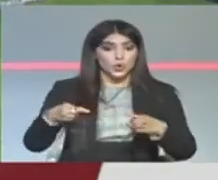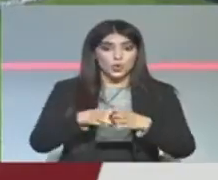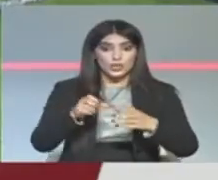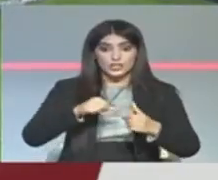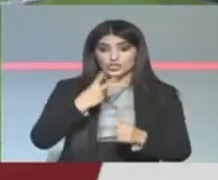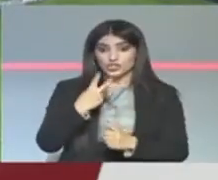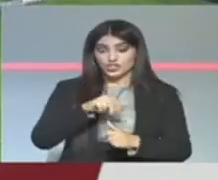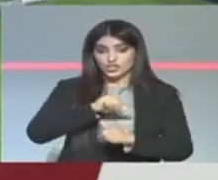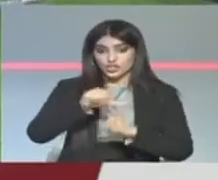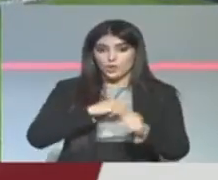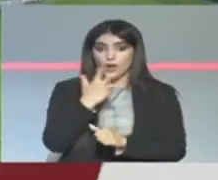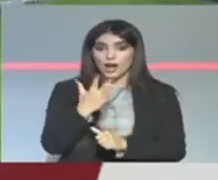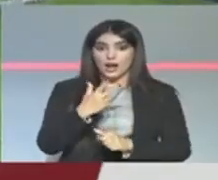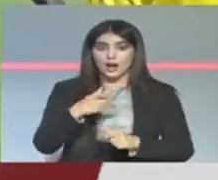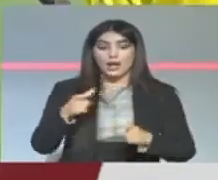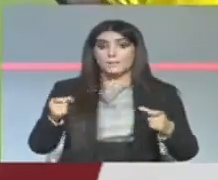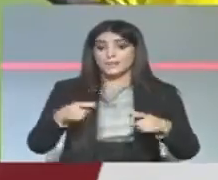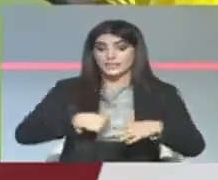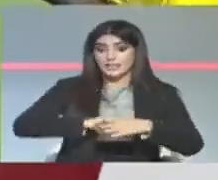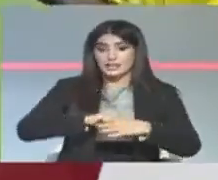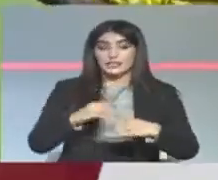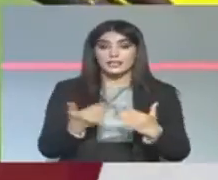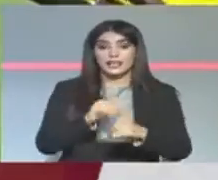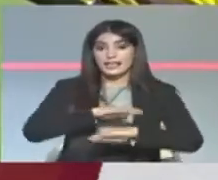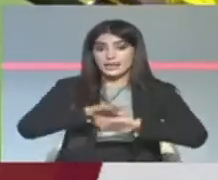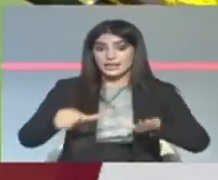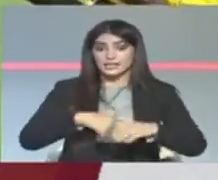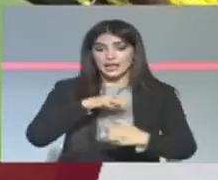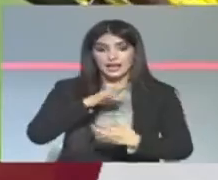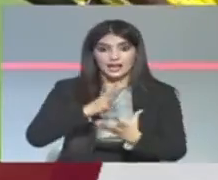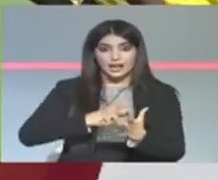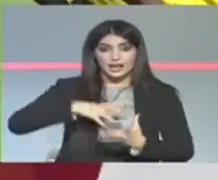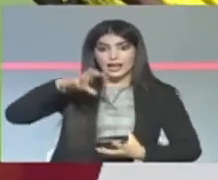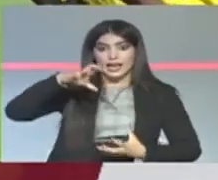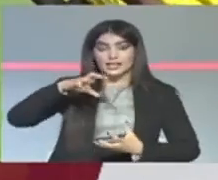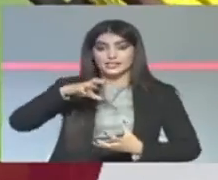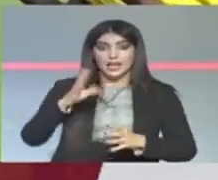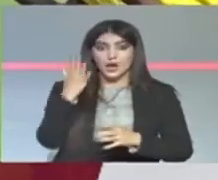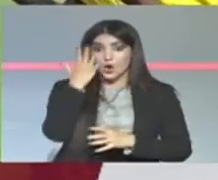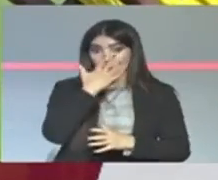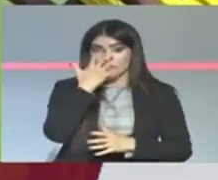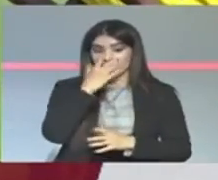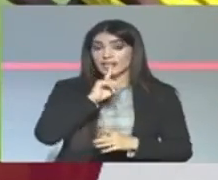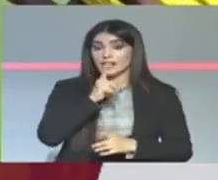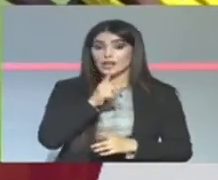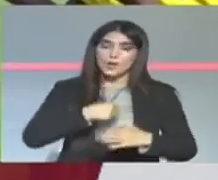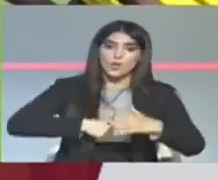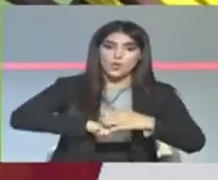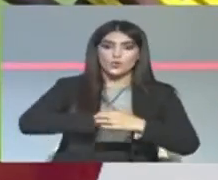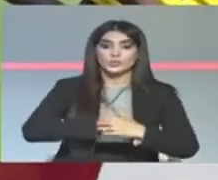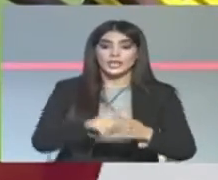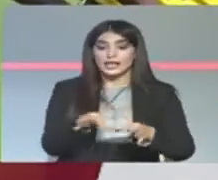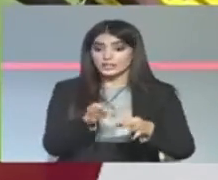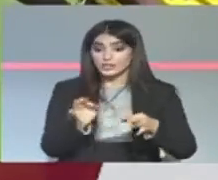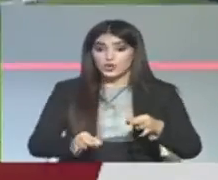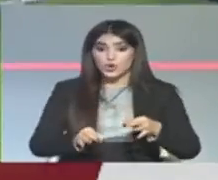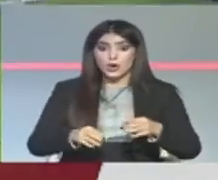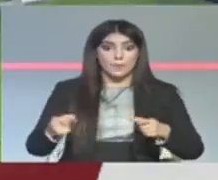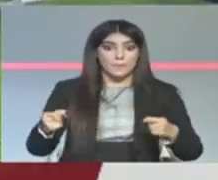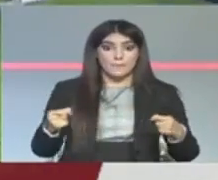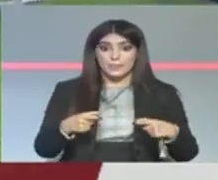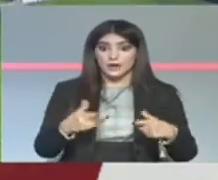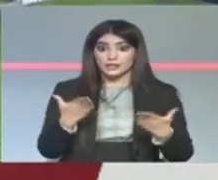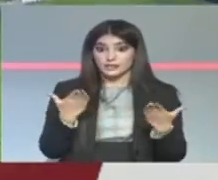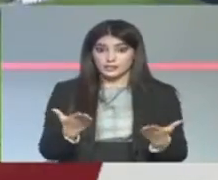المجموعه العاشره المؤهله لنهائيات كاس امم افريقيا لكره القدم ونتيجه المباراه الحاليه